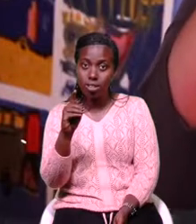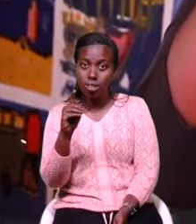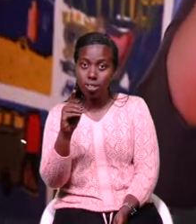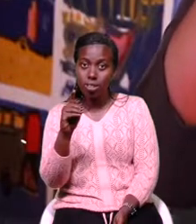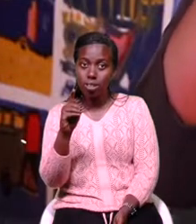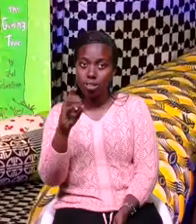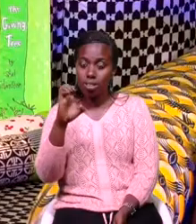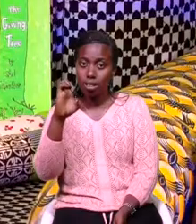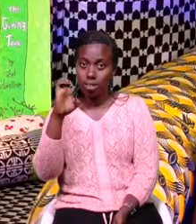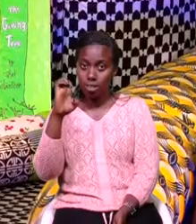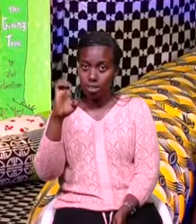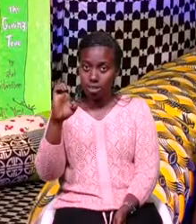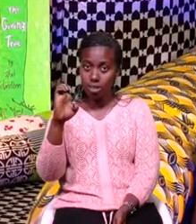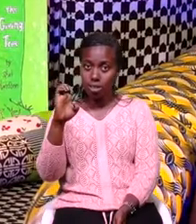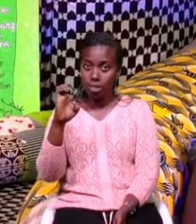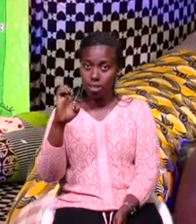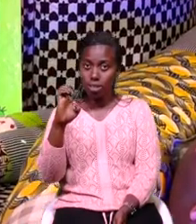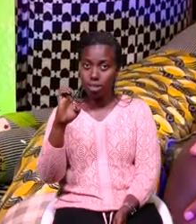E,